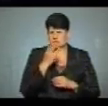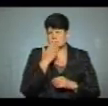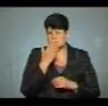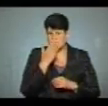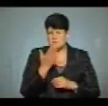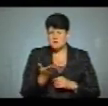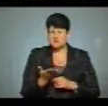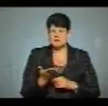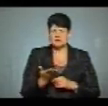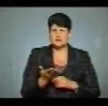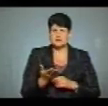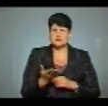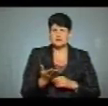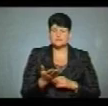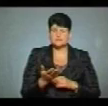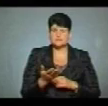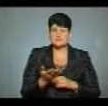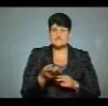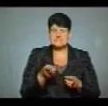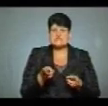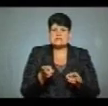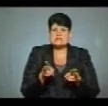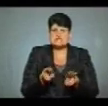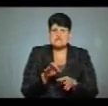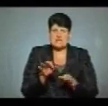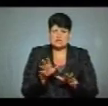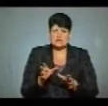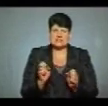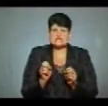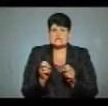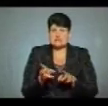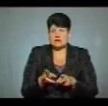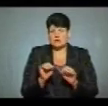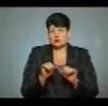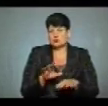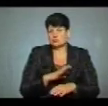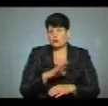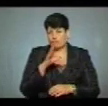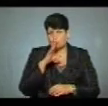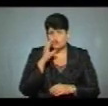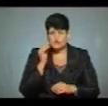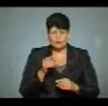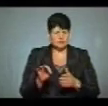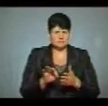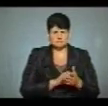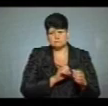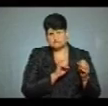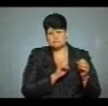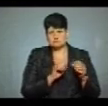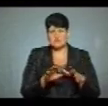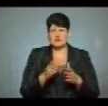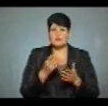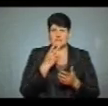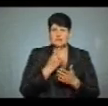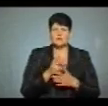і бачимо залишки від цього скиду. Скид відбувся, можливо, і вночі, але він був залповий. Сліди піни